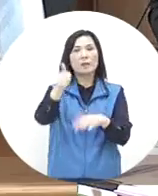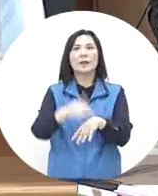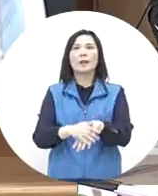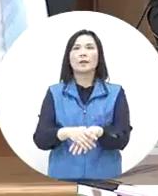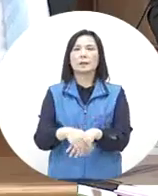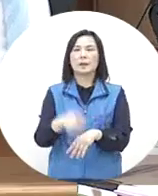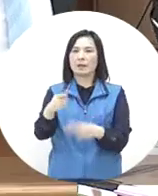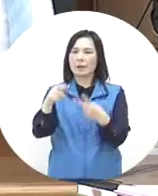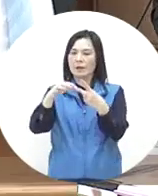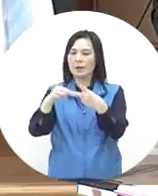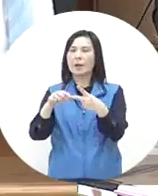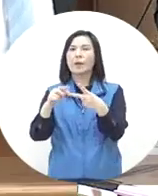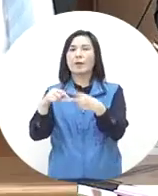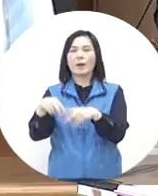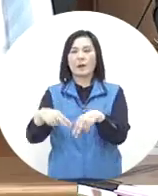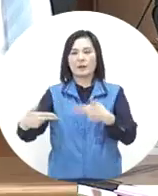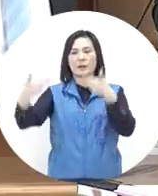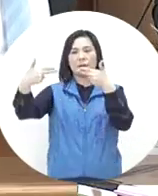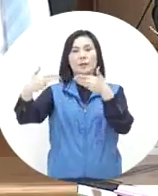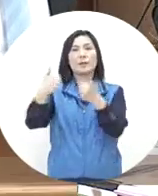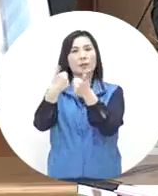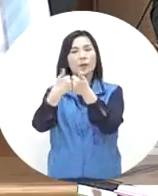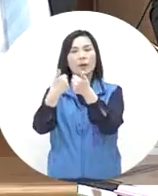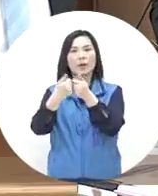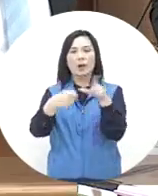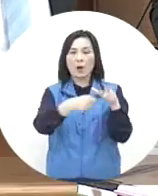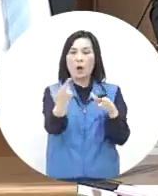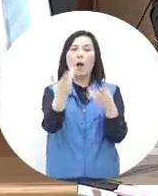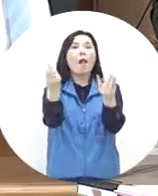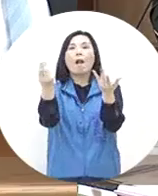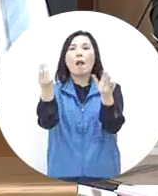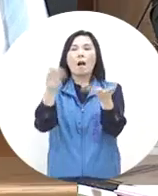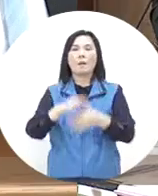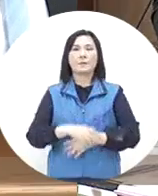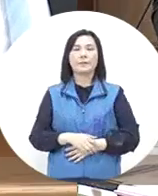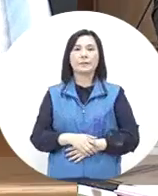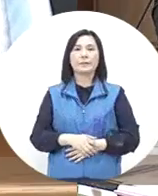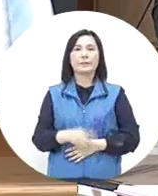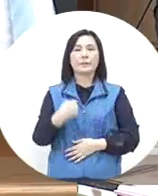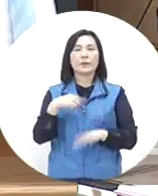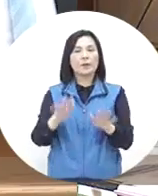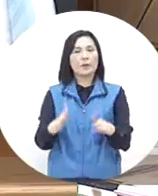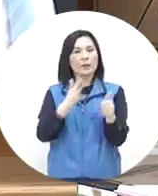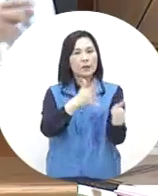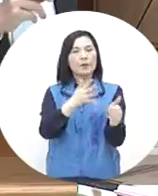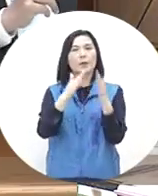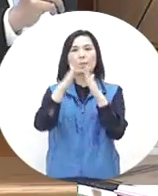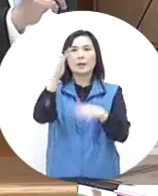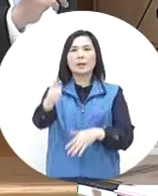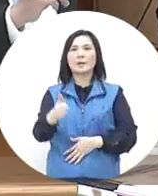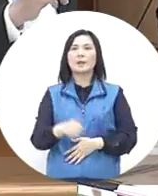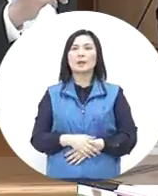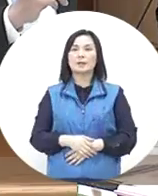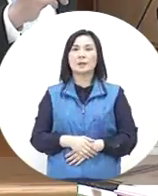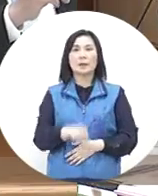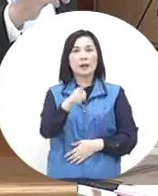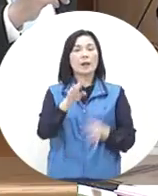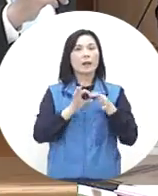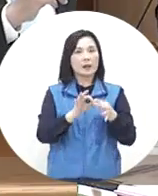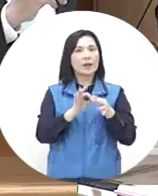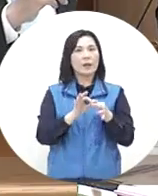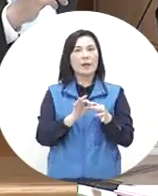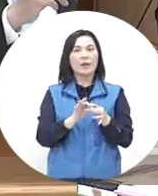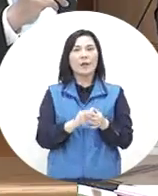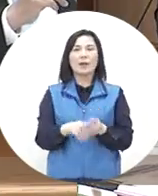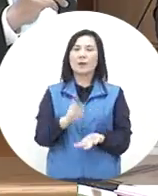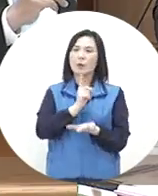这没有任何公开的内容啊，所以我今天就特别要请教市长，是说有关于你一直在关心、一直在讲的